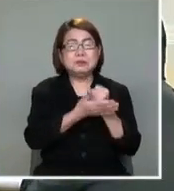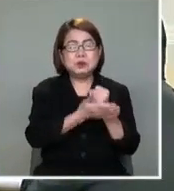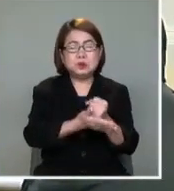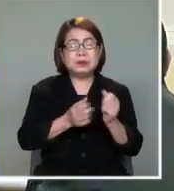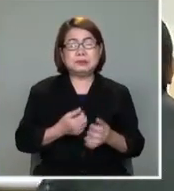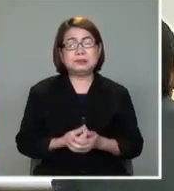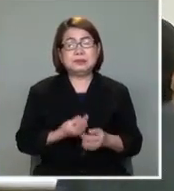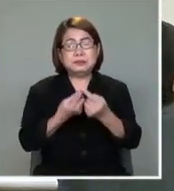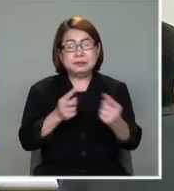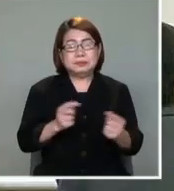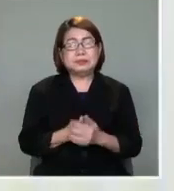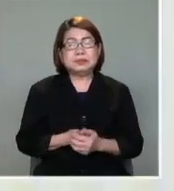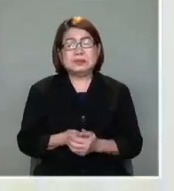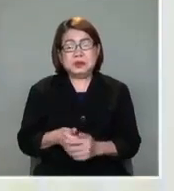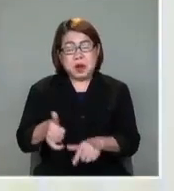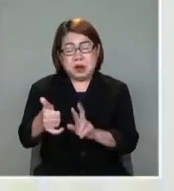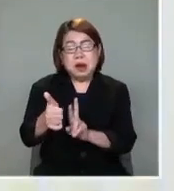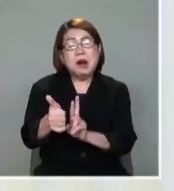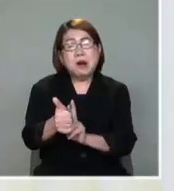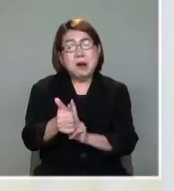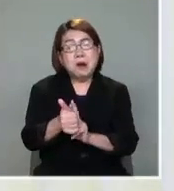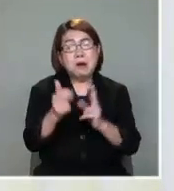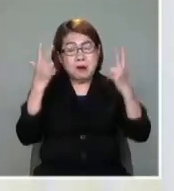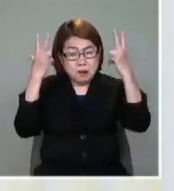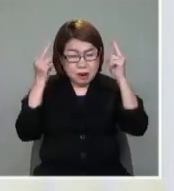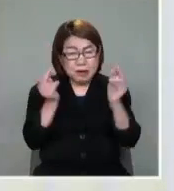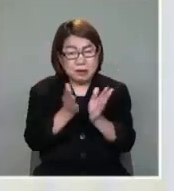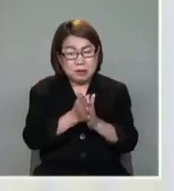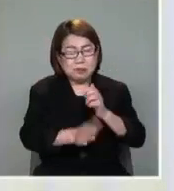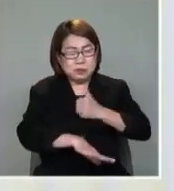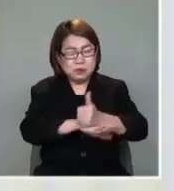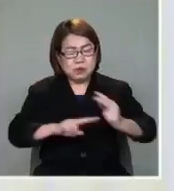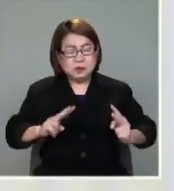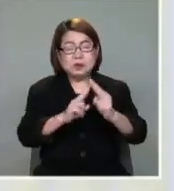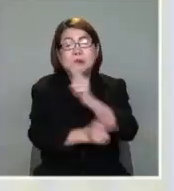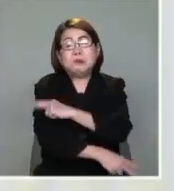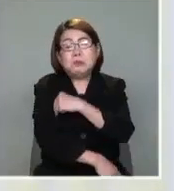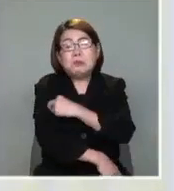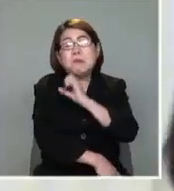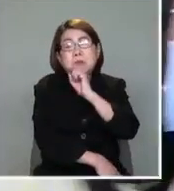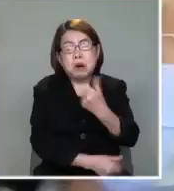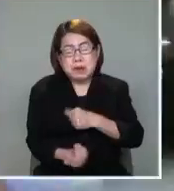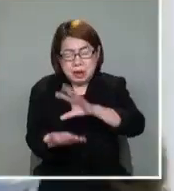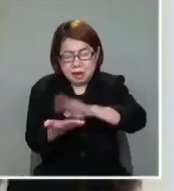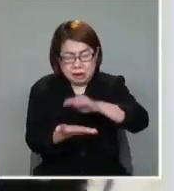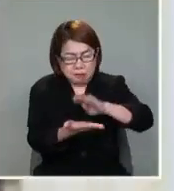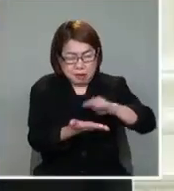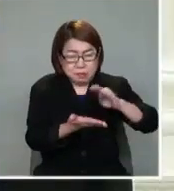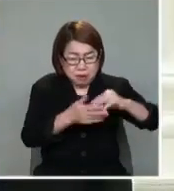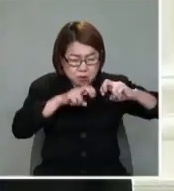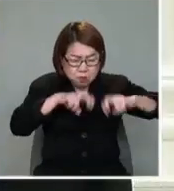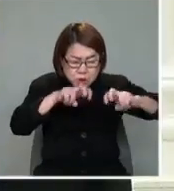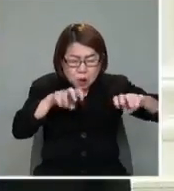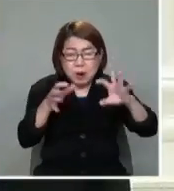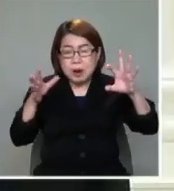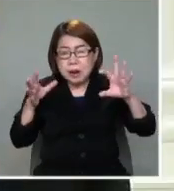ล้วฝั่งของคุณอนุทินค่ะเปิดเผยว่าตอนนี้ทางกระทรวงสาธารณสุขส่งรายละเอียดข้อมูลการวิเคราะห์ที่มีภาพรวมด้าน